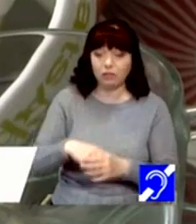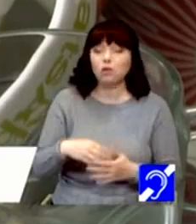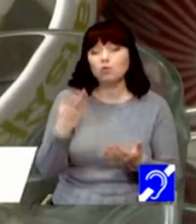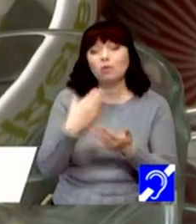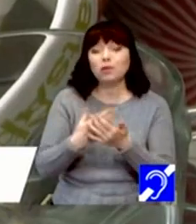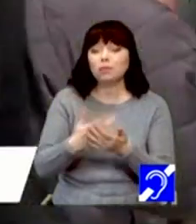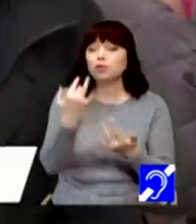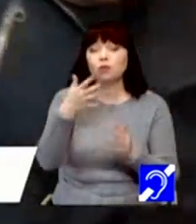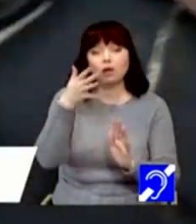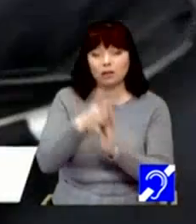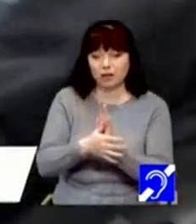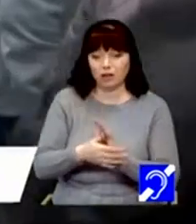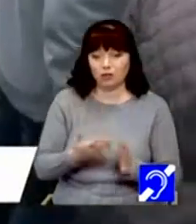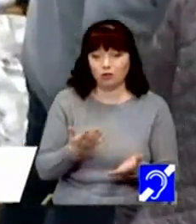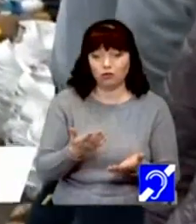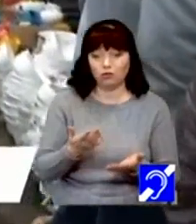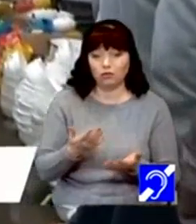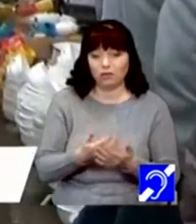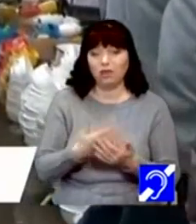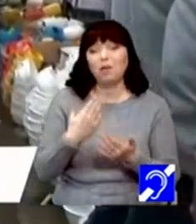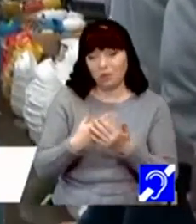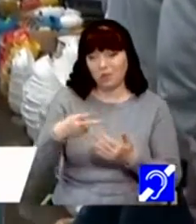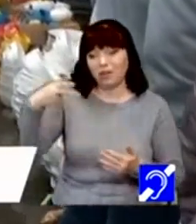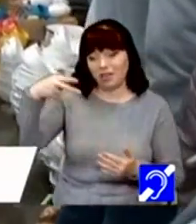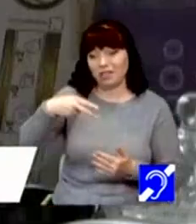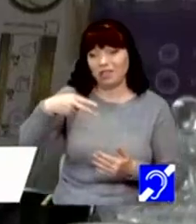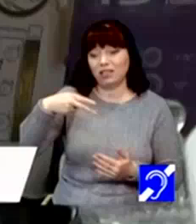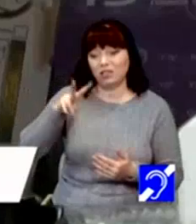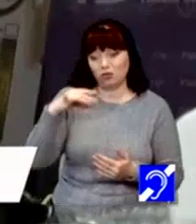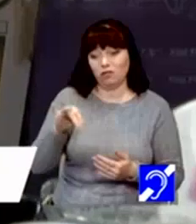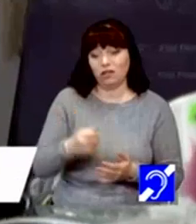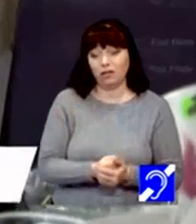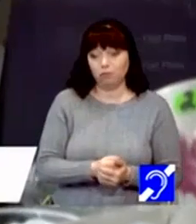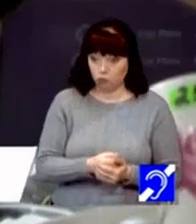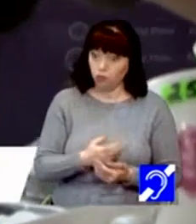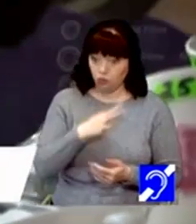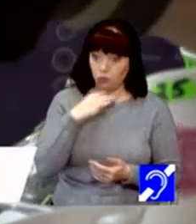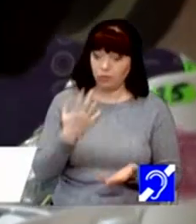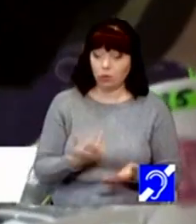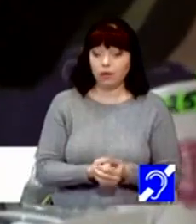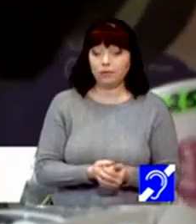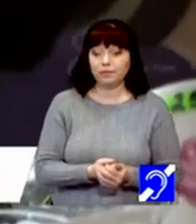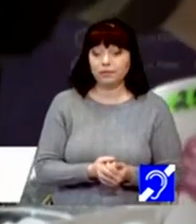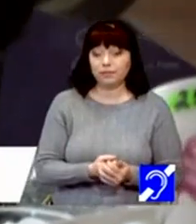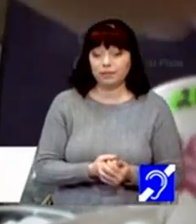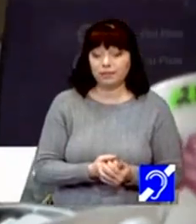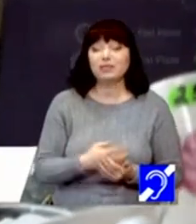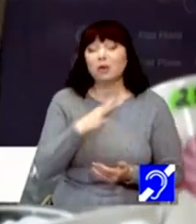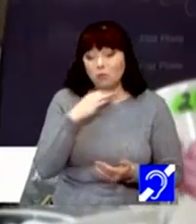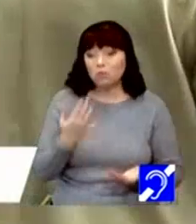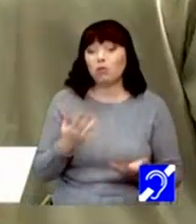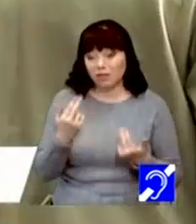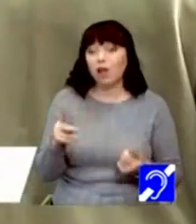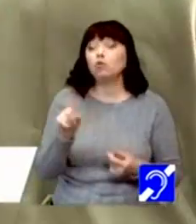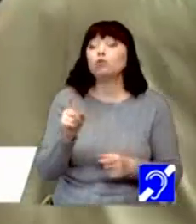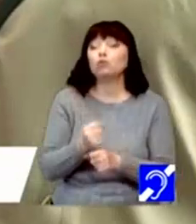Paștele blajinilor minim 2.000 RON destul de mult te iubesc dar ce